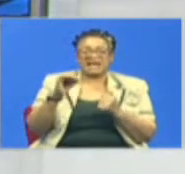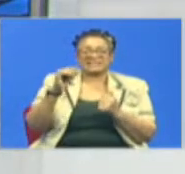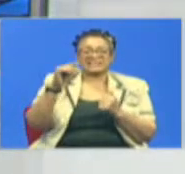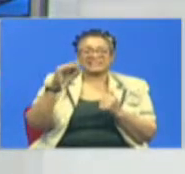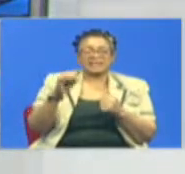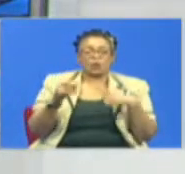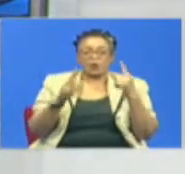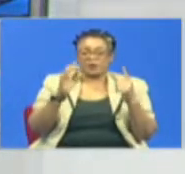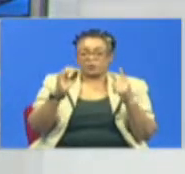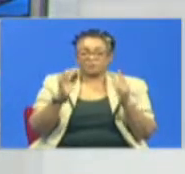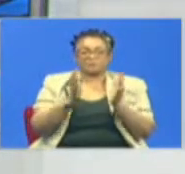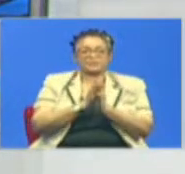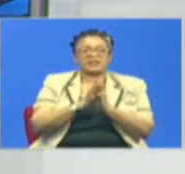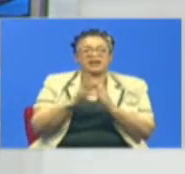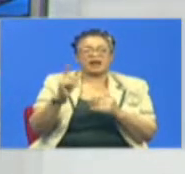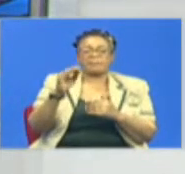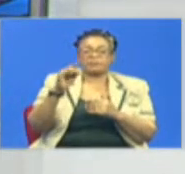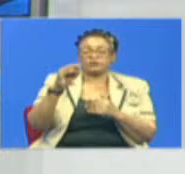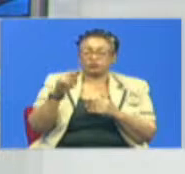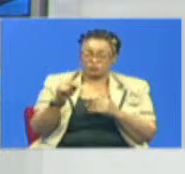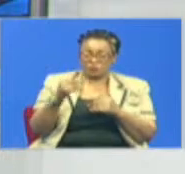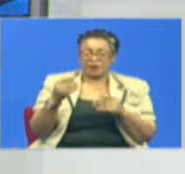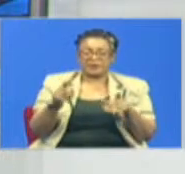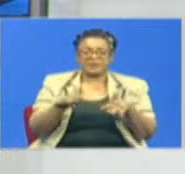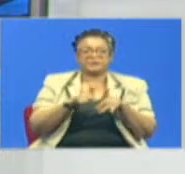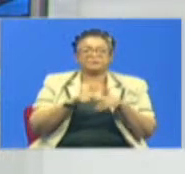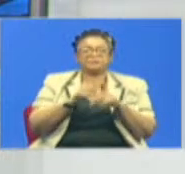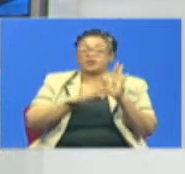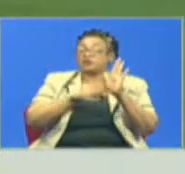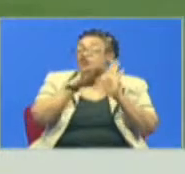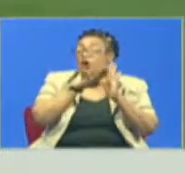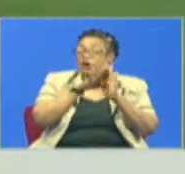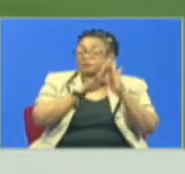moja kwa nunge uwanjani Camp Nou na kurejea kileleni mwa jedwali.